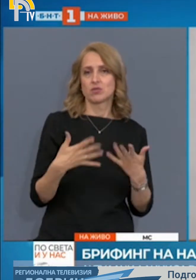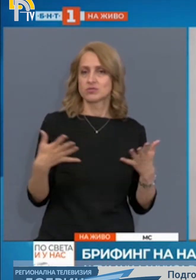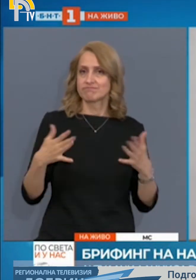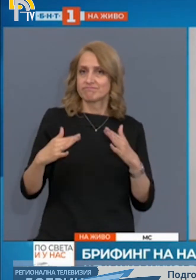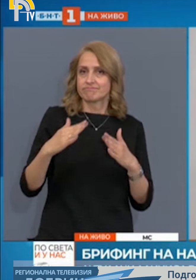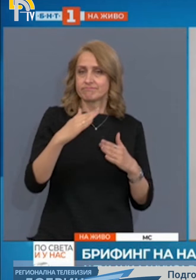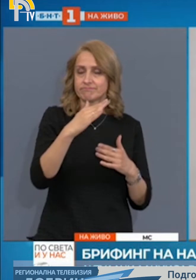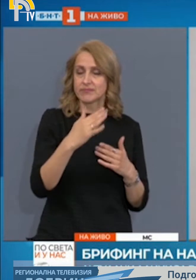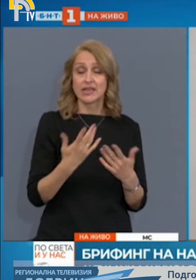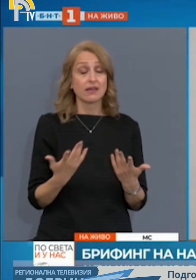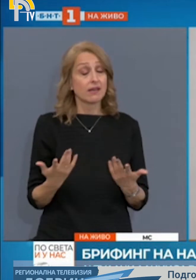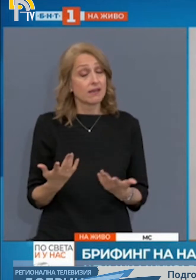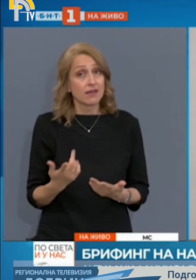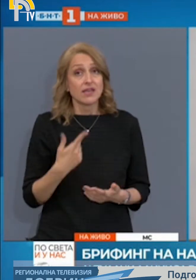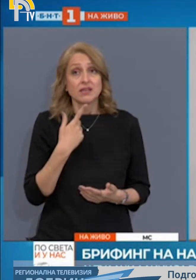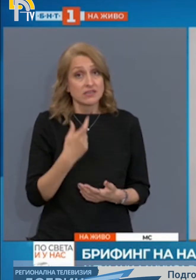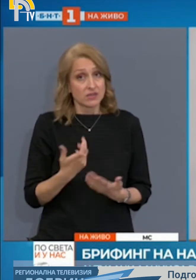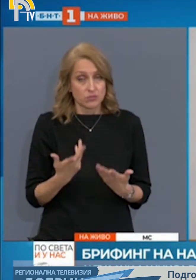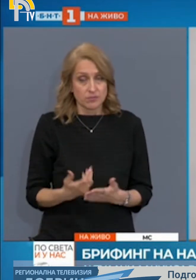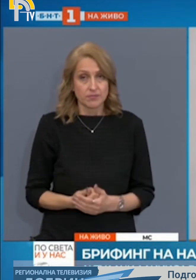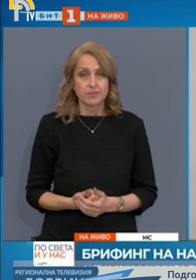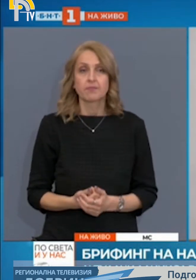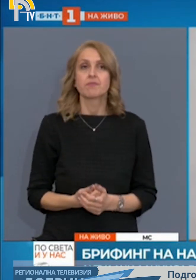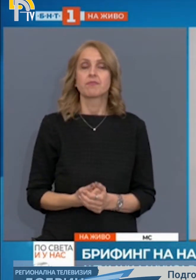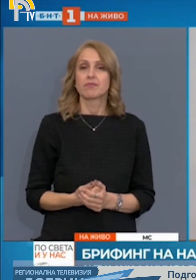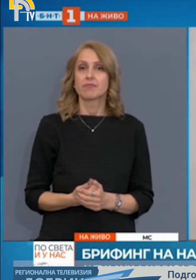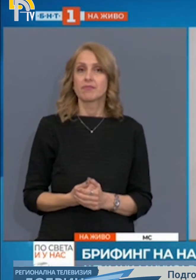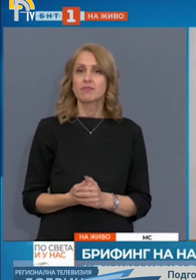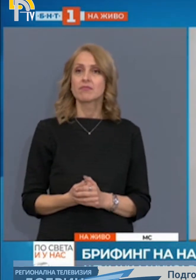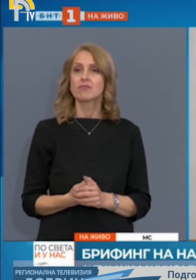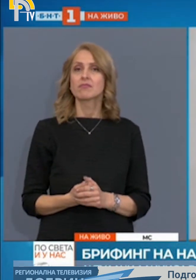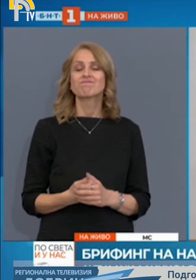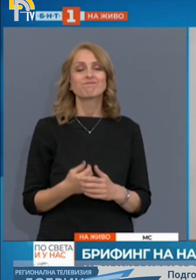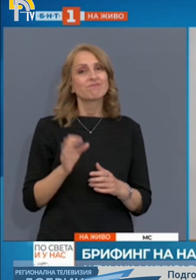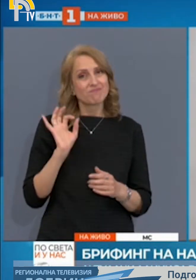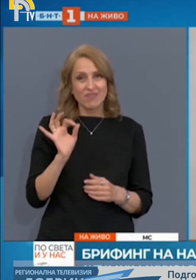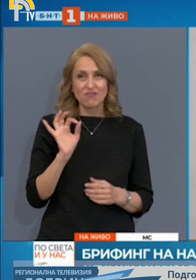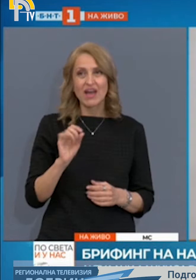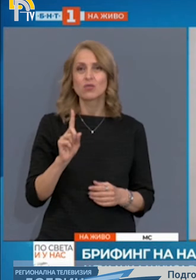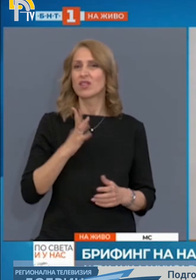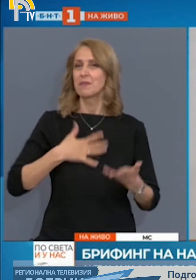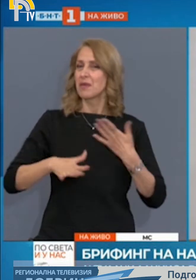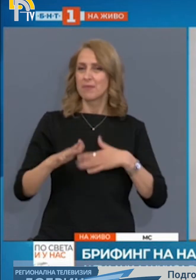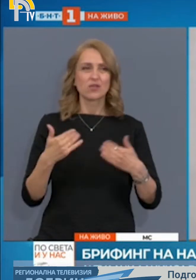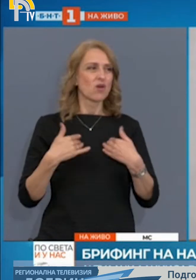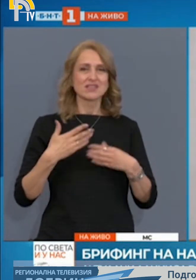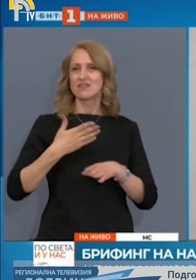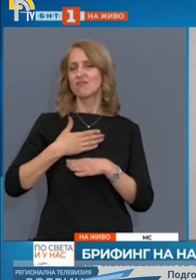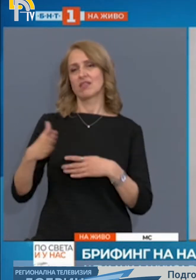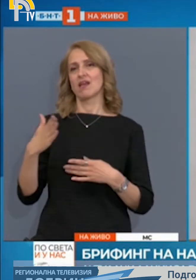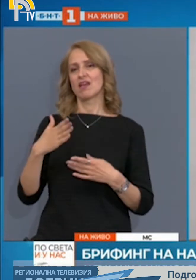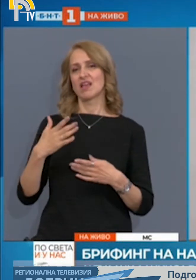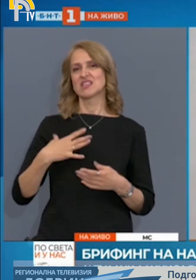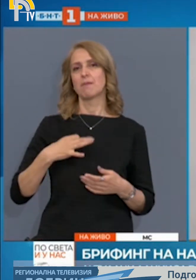колкото и да ми е неприятно да бъда пак в ролята си на